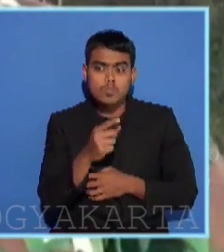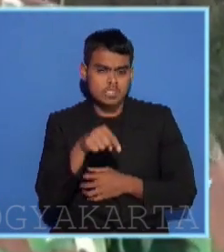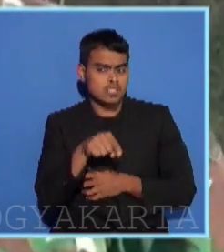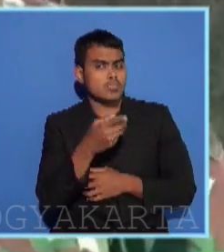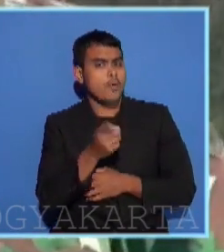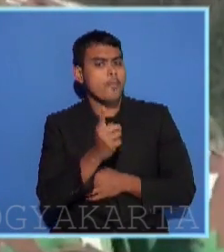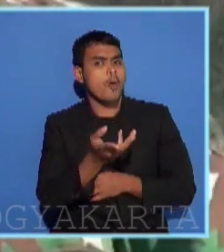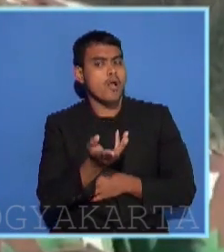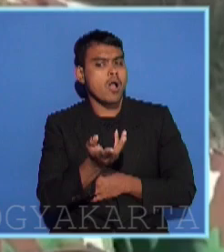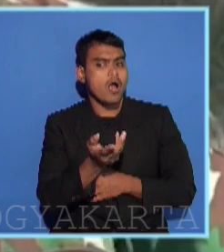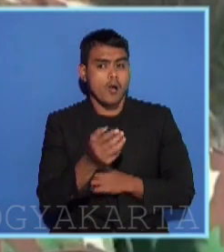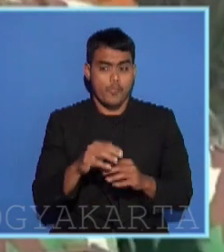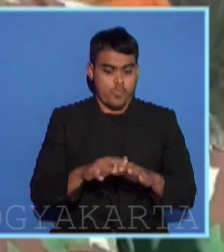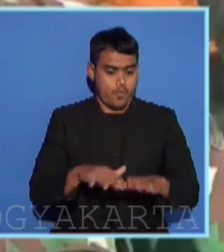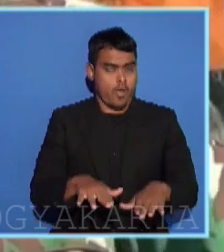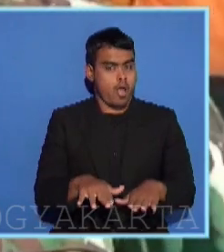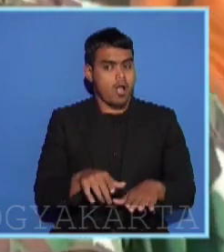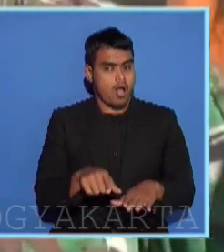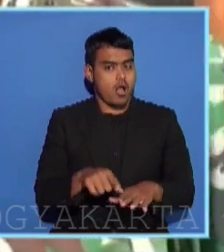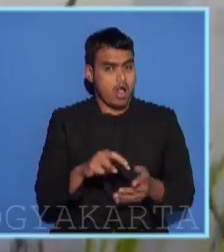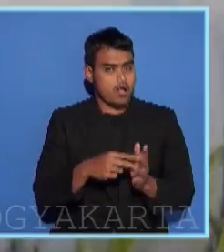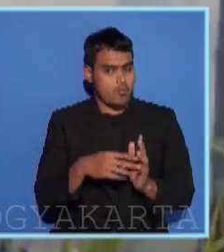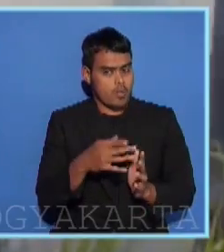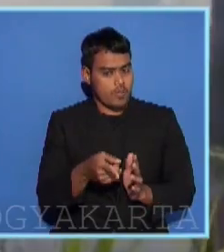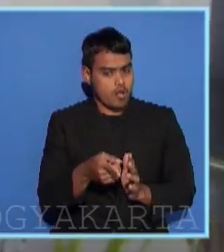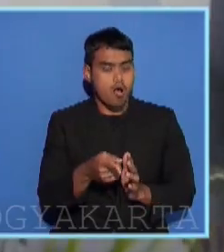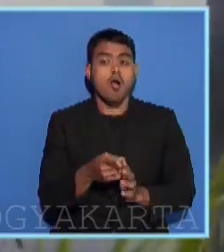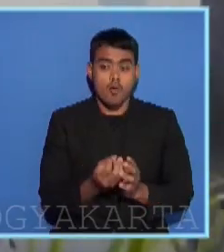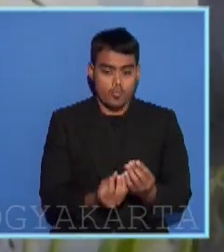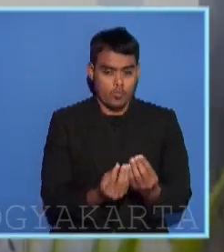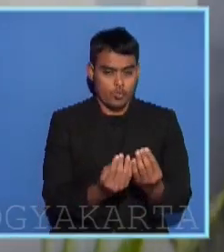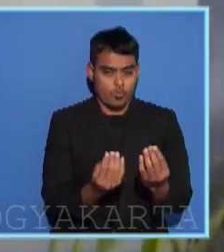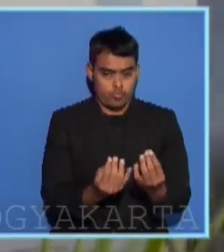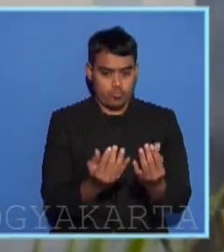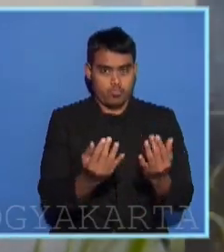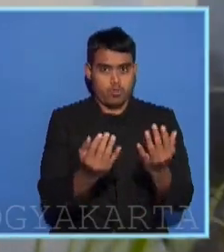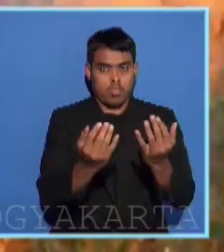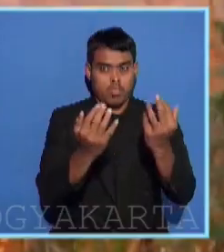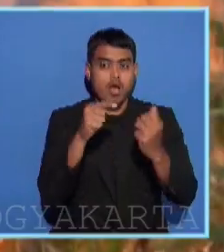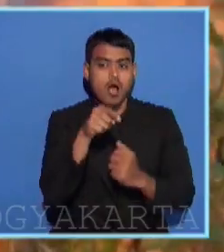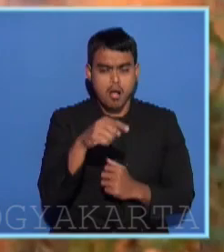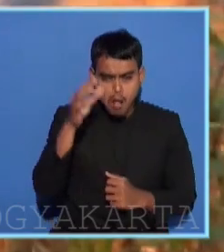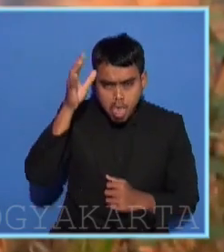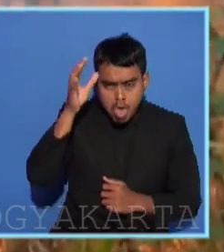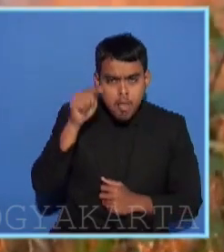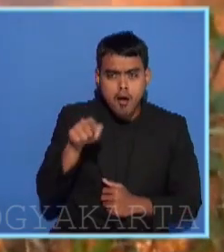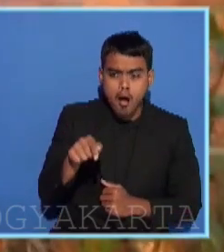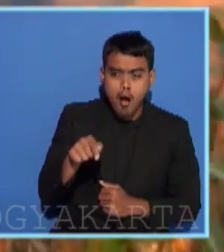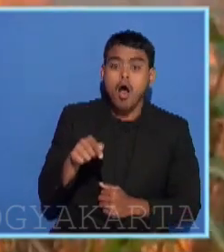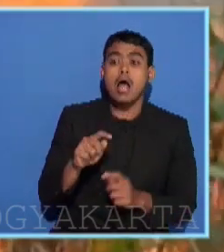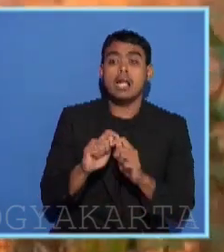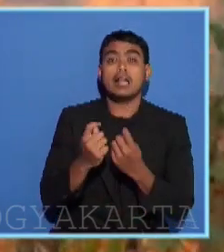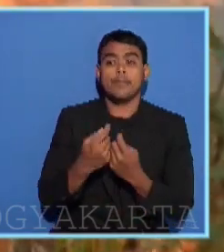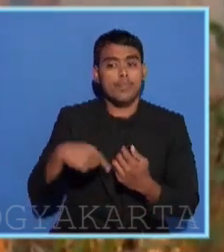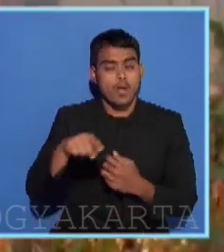bawah vegetasi bawah jadi belukar dan seperti belum diketahui secara pasti penyebab kebakaran tersebut dan tim